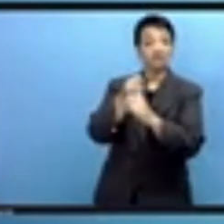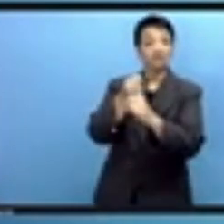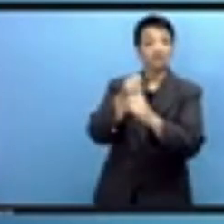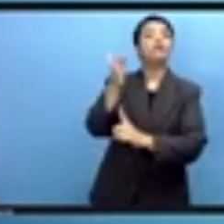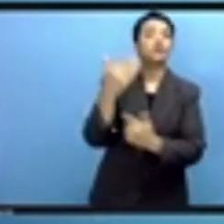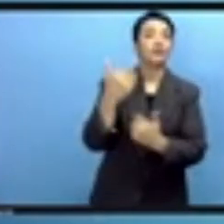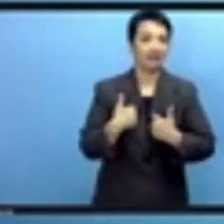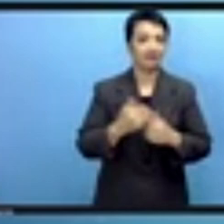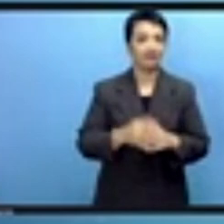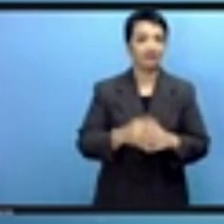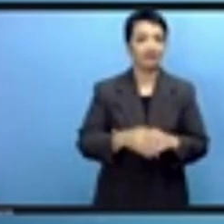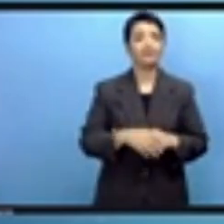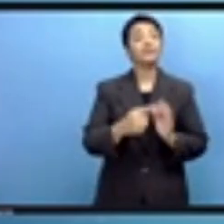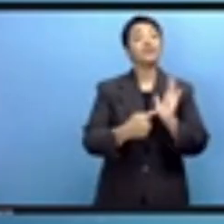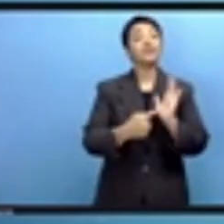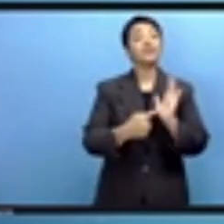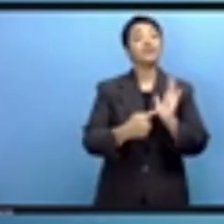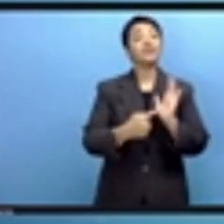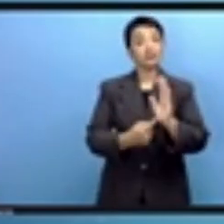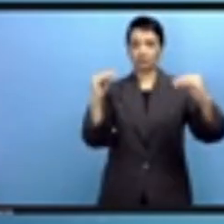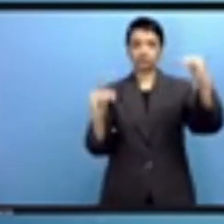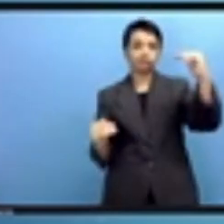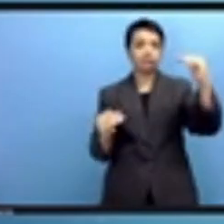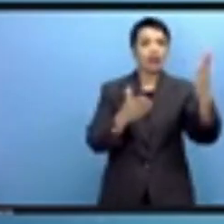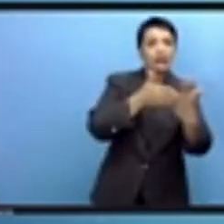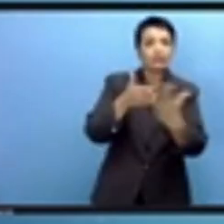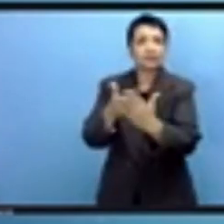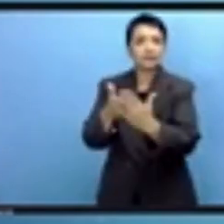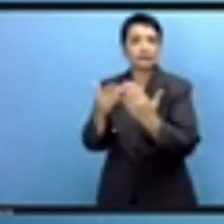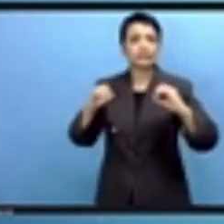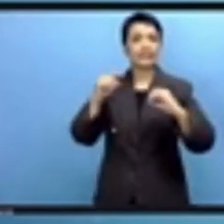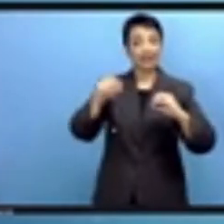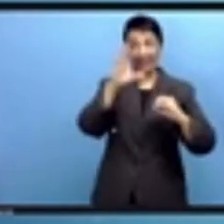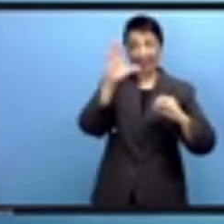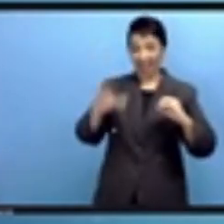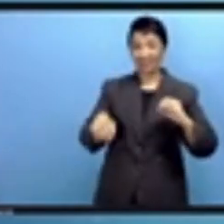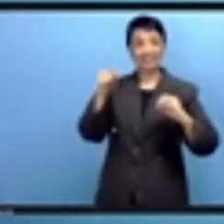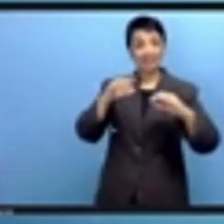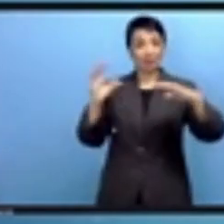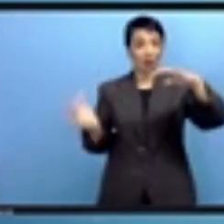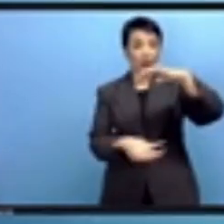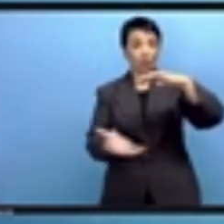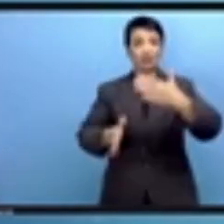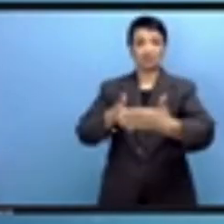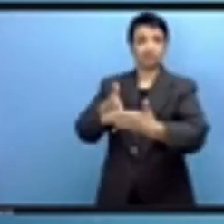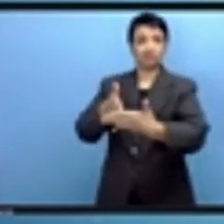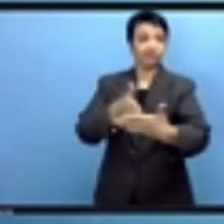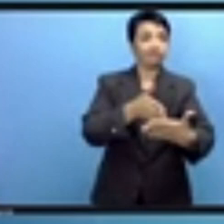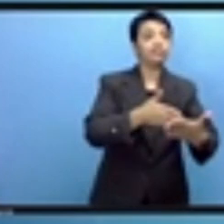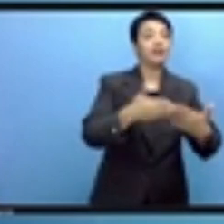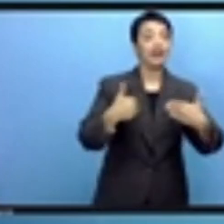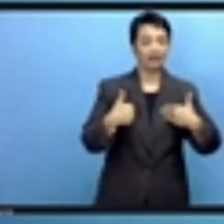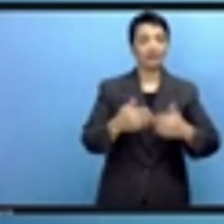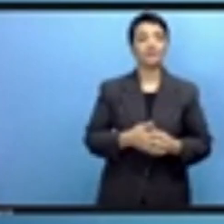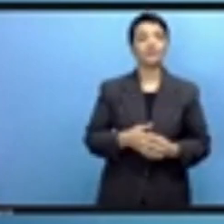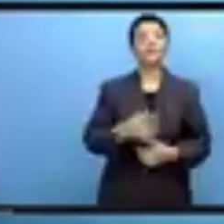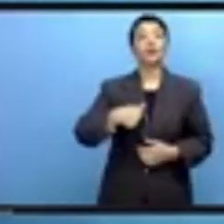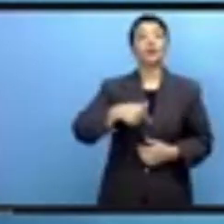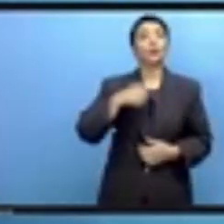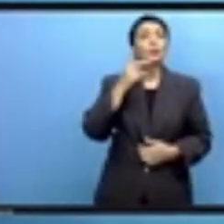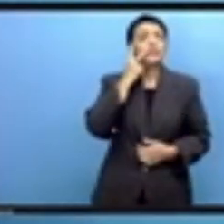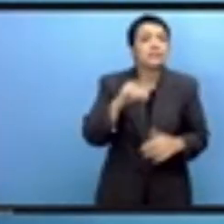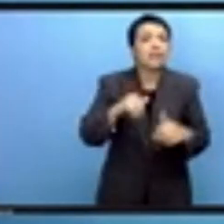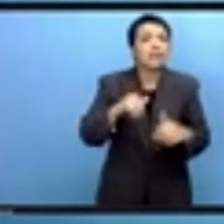生什么样的影响。比如说在非洲上网，还有在全球南方能